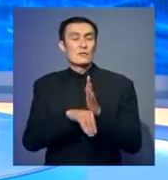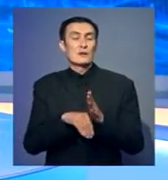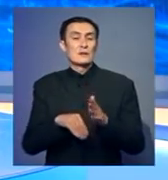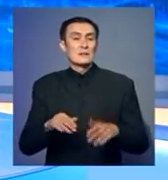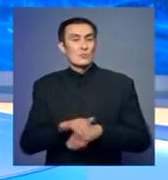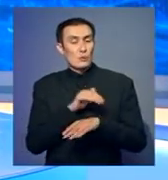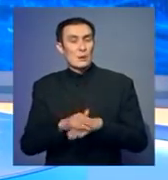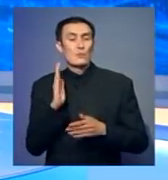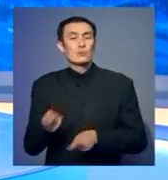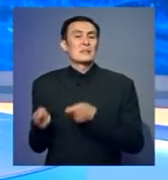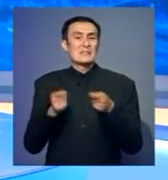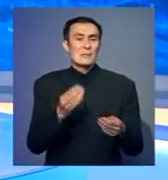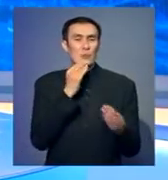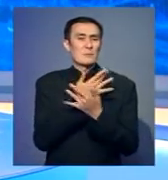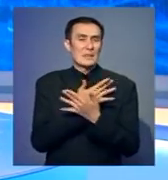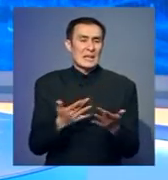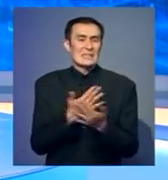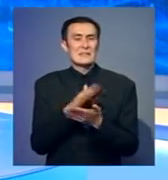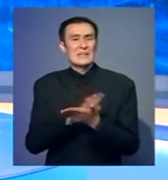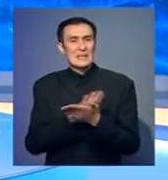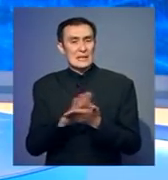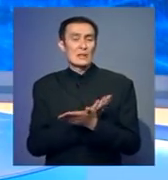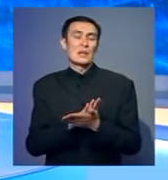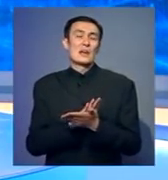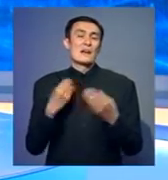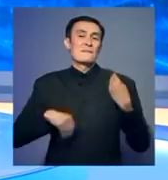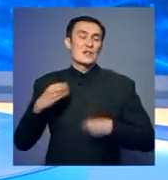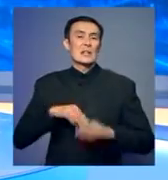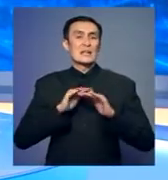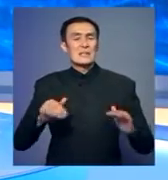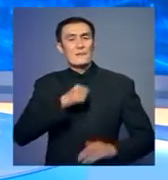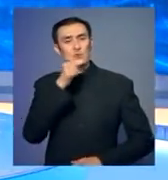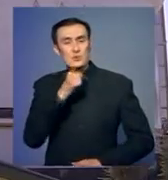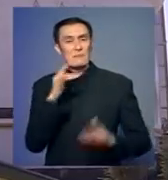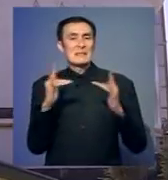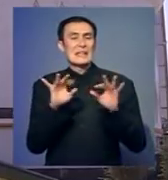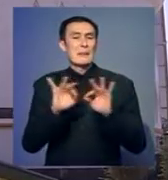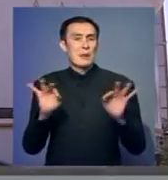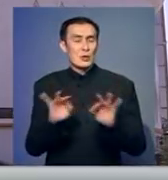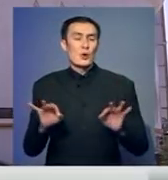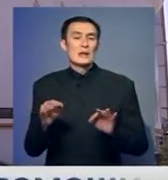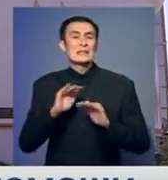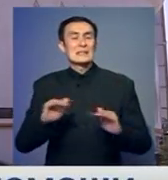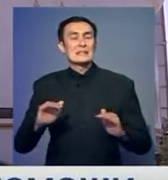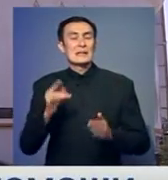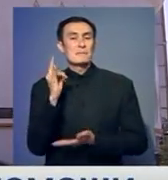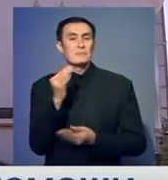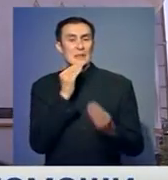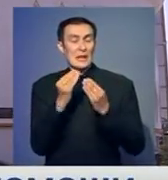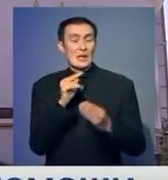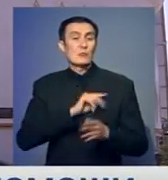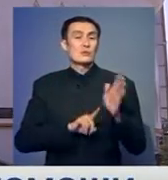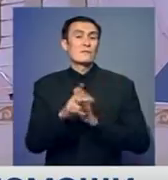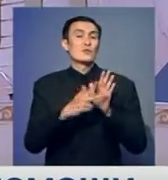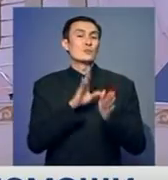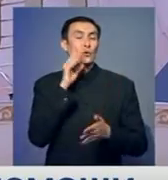доброе дело, могут принести туда продукты питания, средства гигиены, вещи для детей и взрослых, постельное белье и детское питание. Точка сбора будет работать с 8